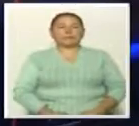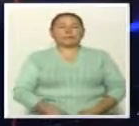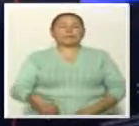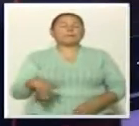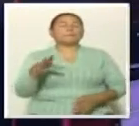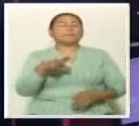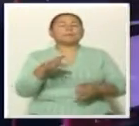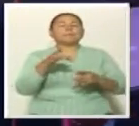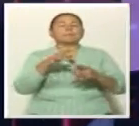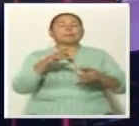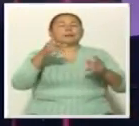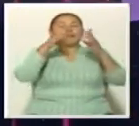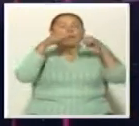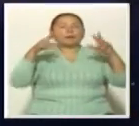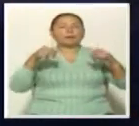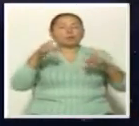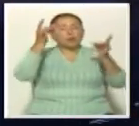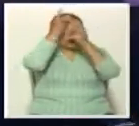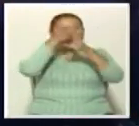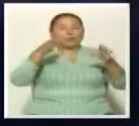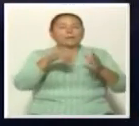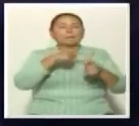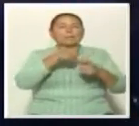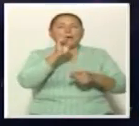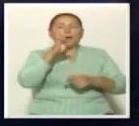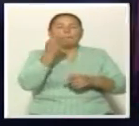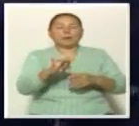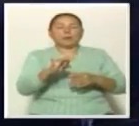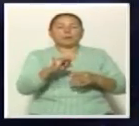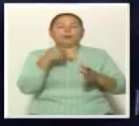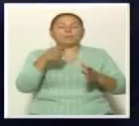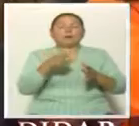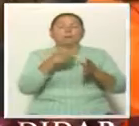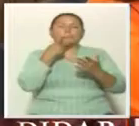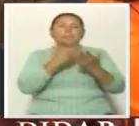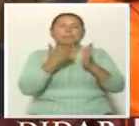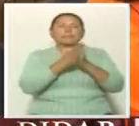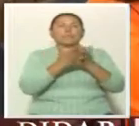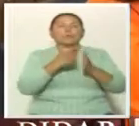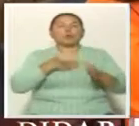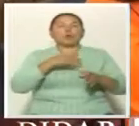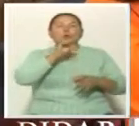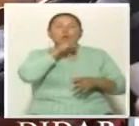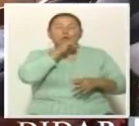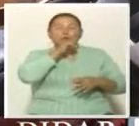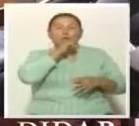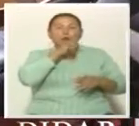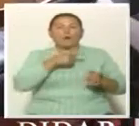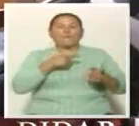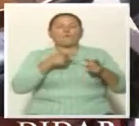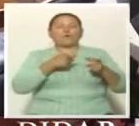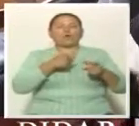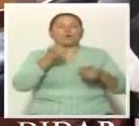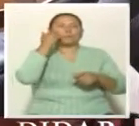В стенах Дворца культуры имени Абая прошла презентация книги «Мой дедушка фронтовик». В двух томнике запечатлены